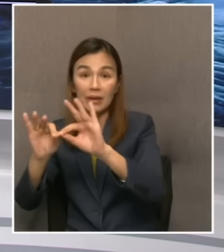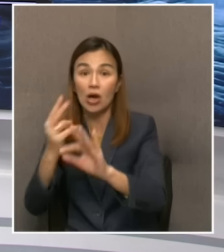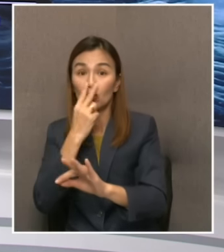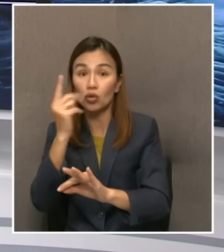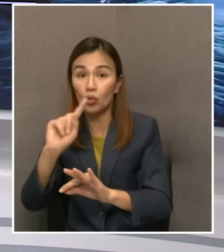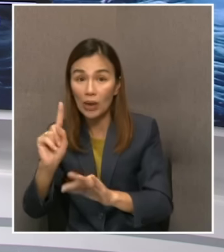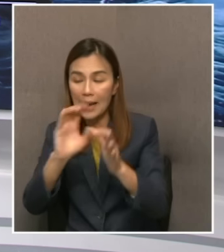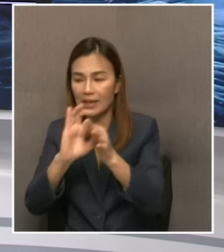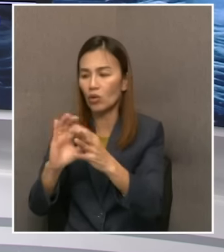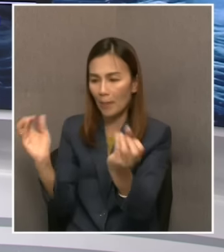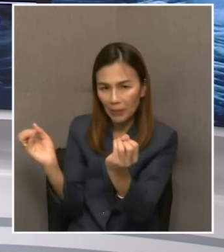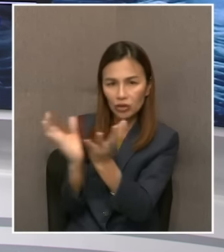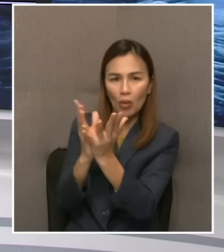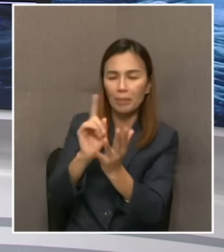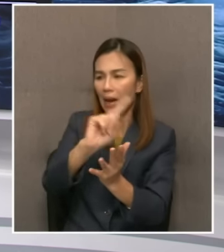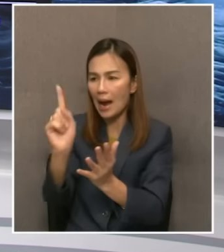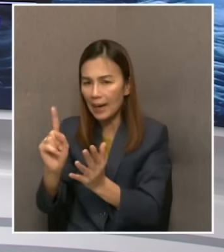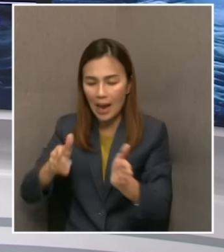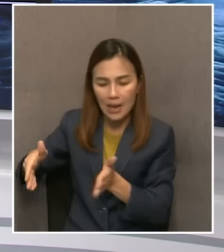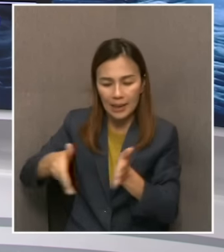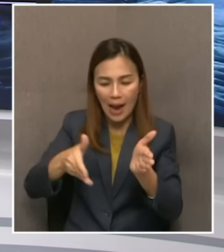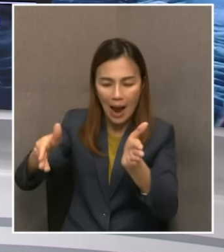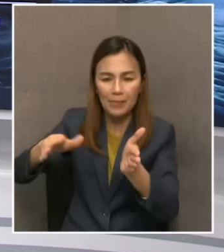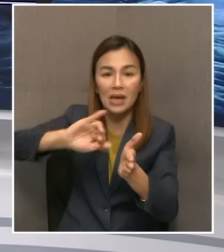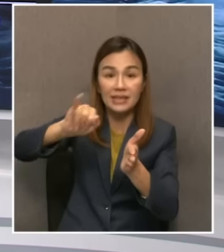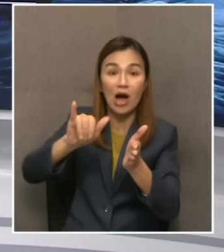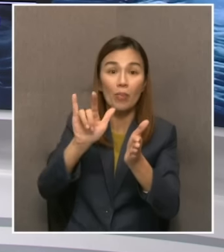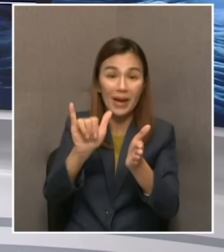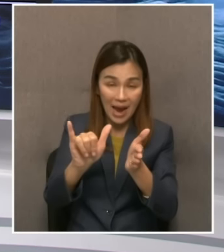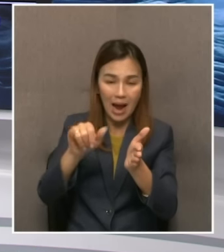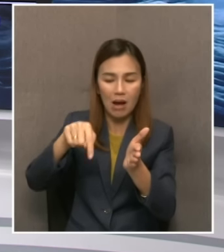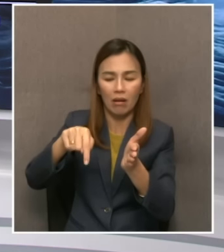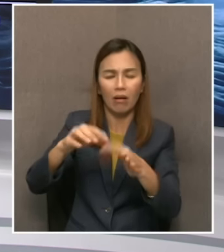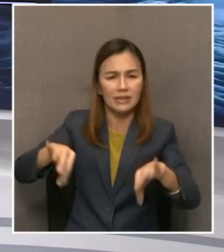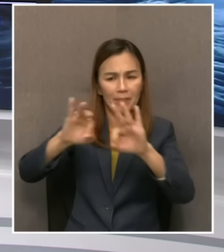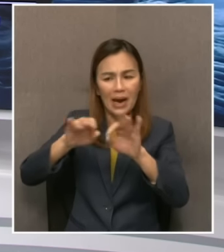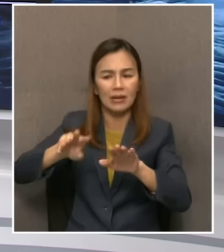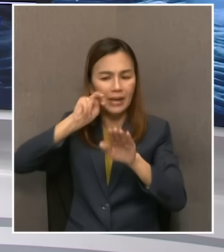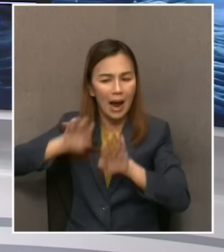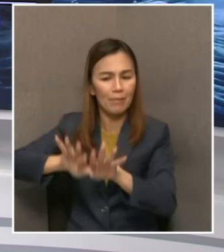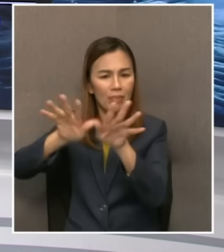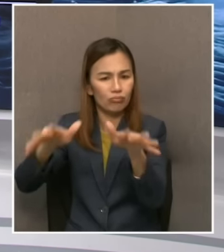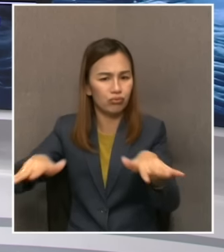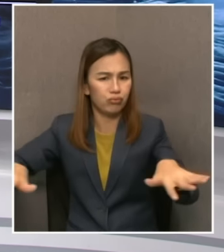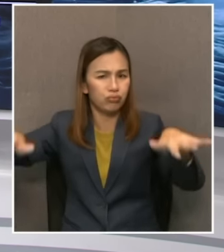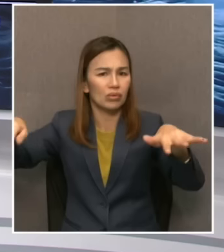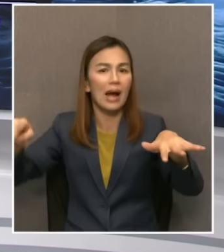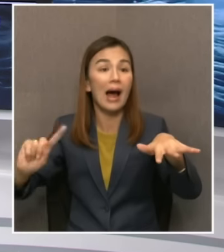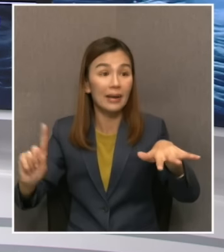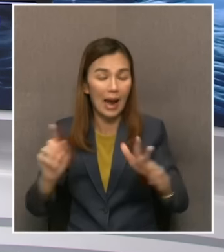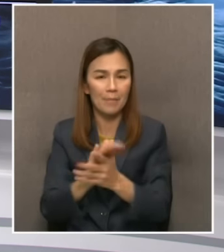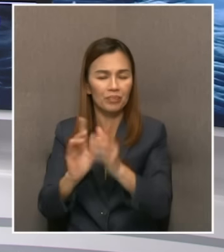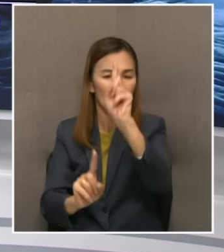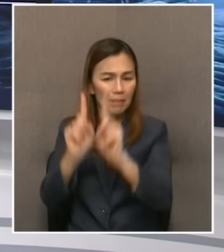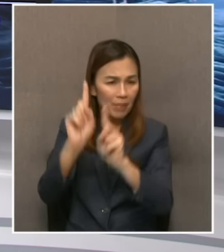จะได้รับผลกระทบนะคะ2ฝั่งริมแม่น้ำเจ้าพระยานั่นเองค่ะสำหรับการพยากรณ์นะคะก็จะคำนวณโดย